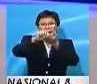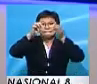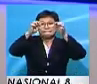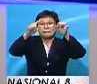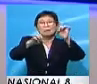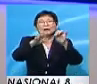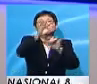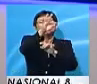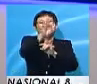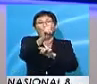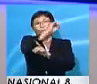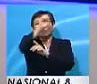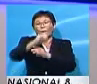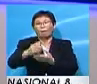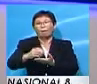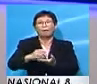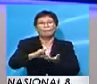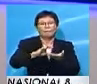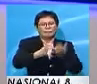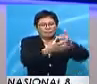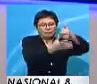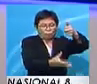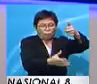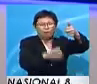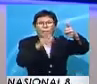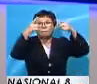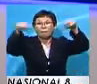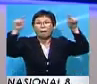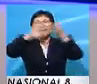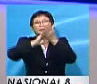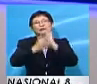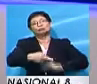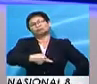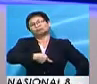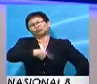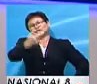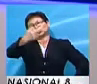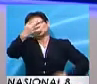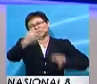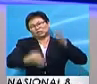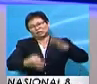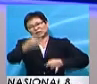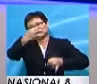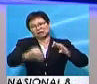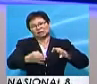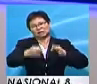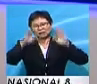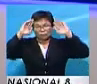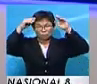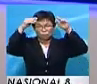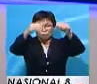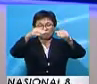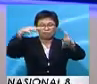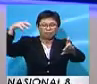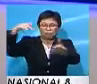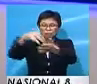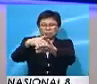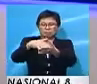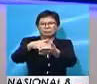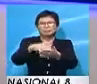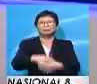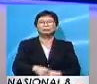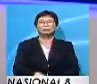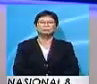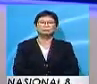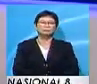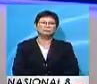sebanyak 90% yang diperuntukkan kepada mahasiswa akan menjadi sia-sia sekiranya tiada tumpuan penuh diberikan kepada pengajian di universiti.